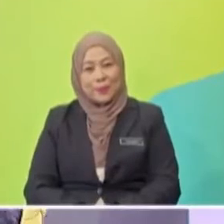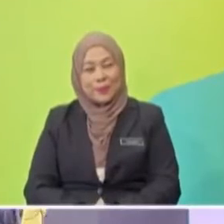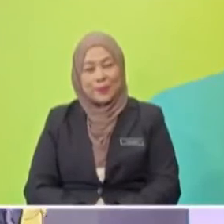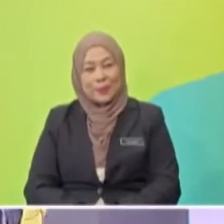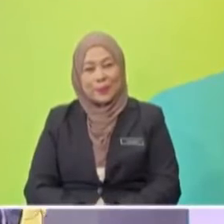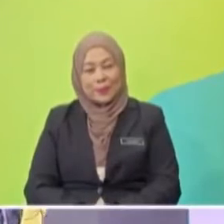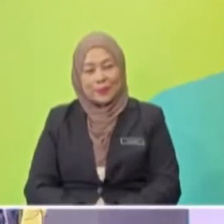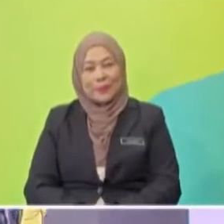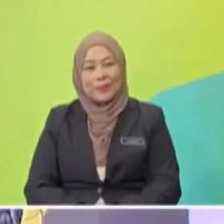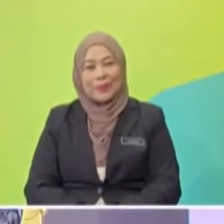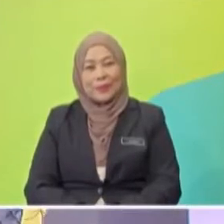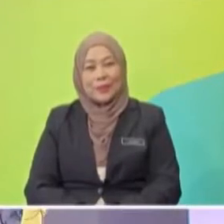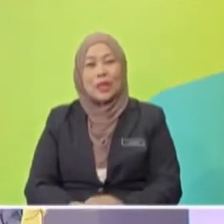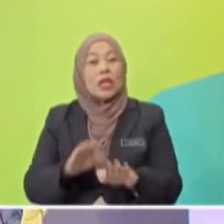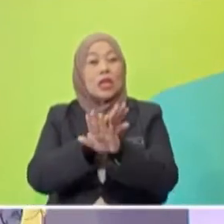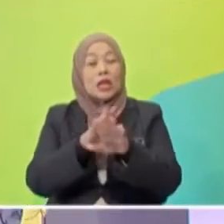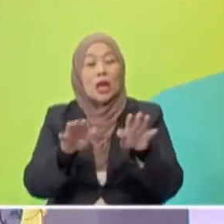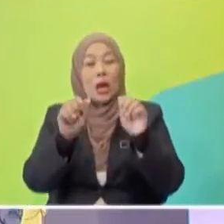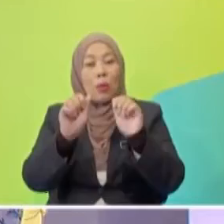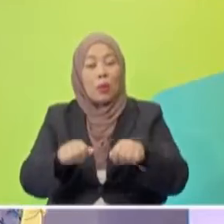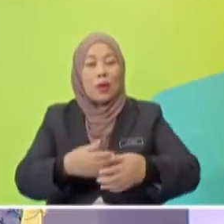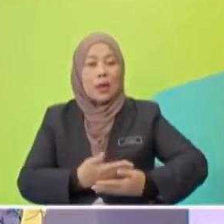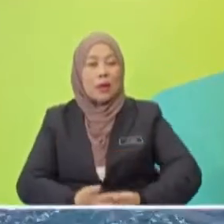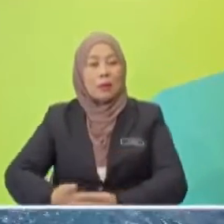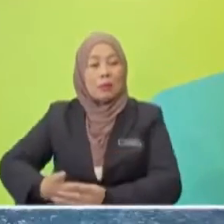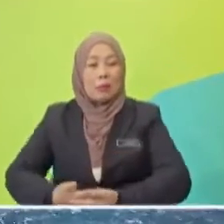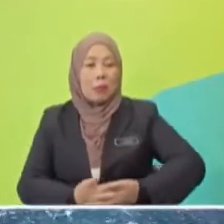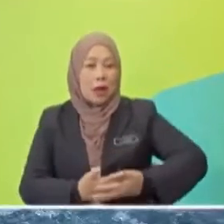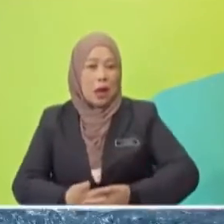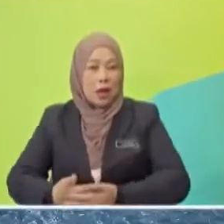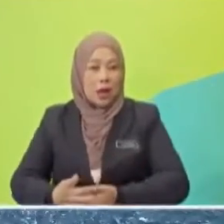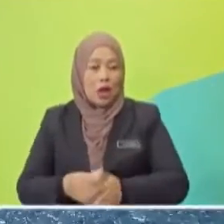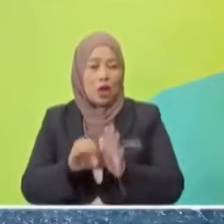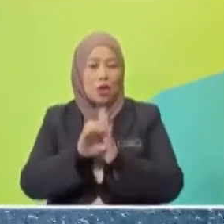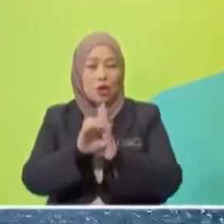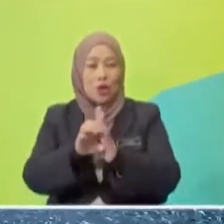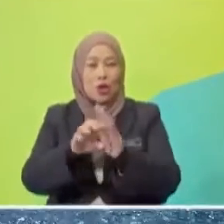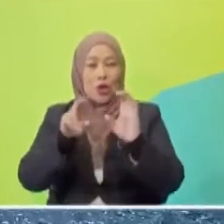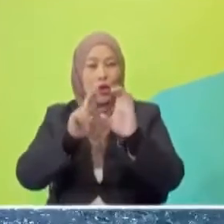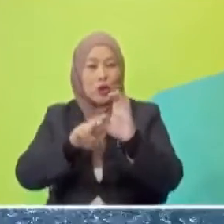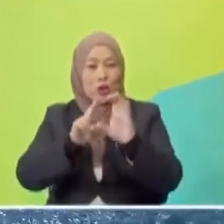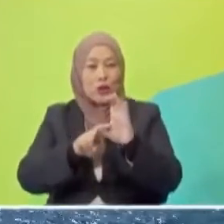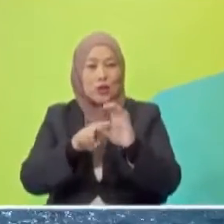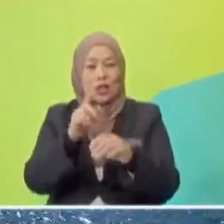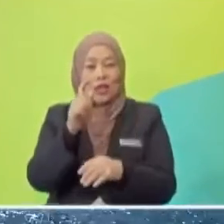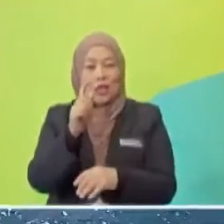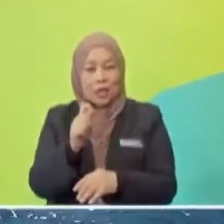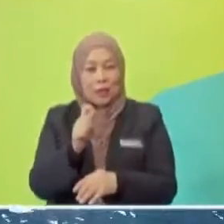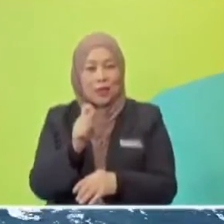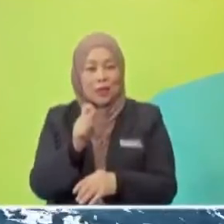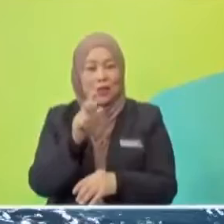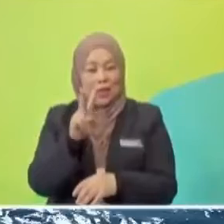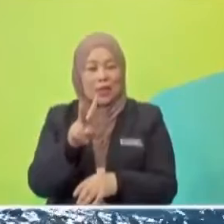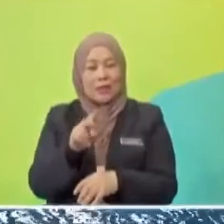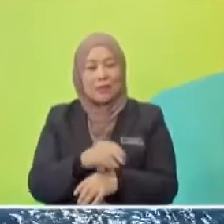oke seterusnya tidak boleh membiak dari Vision terusi dan akhirnya tidak boleh membesar kalau sudah ini